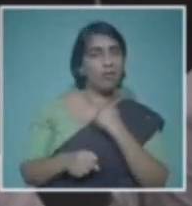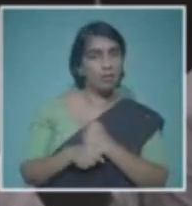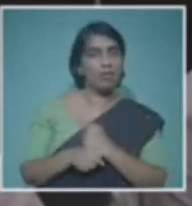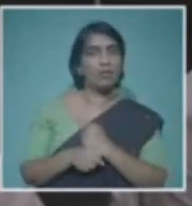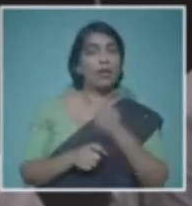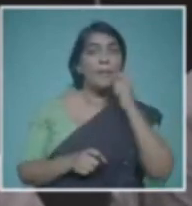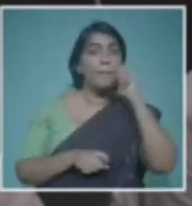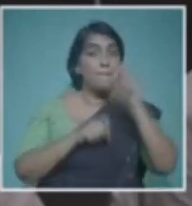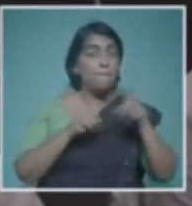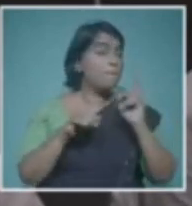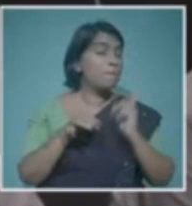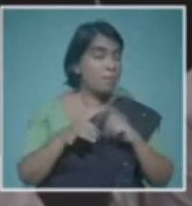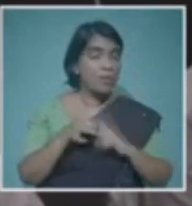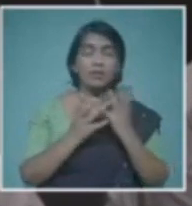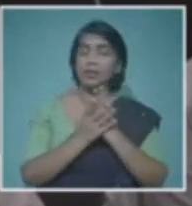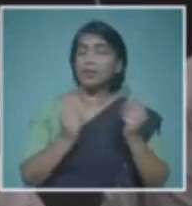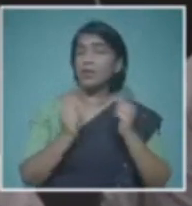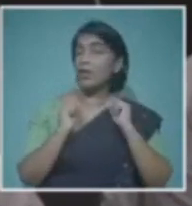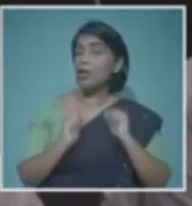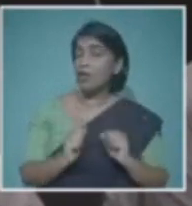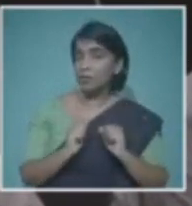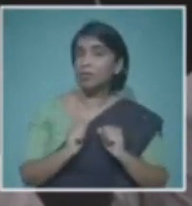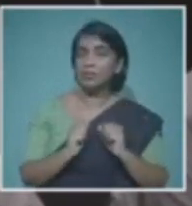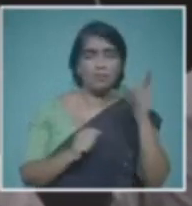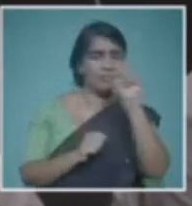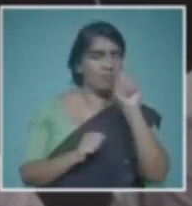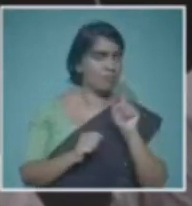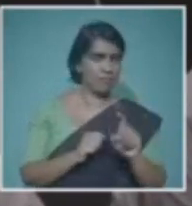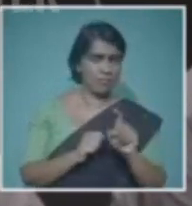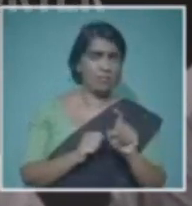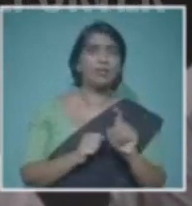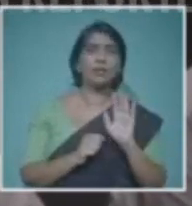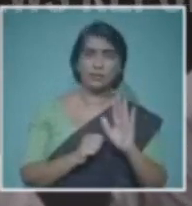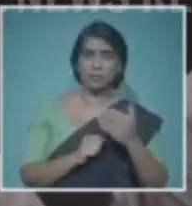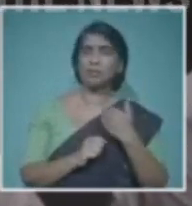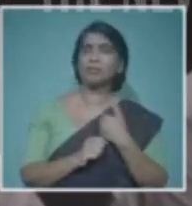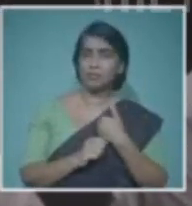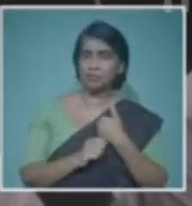ආණ්ඩුවකට ජනතා ප්‍රශ්න විසඳන්නේ කොහොමද කියන ප්‍රශ්නයත් එක තමයි